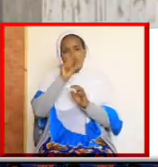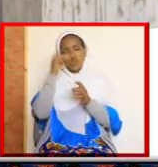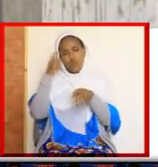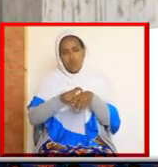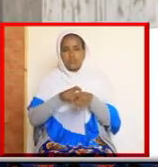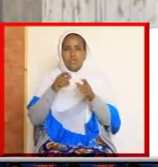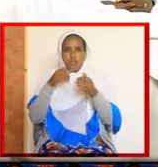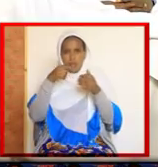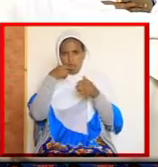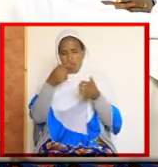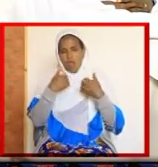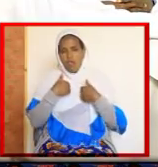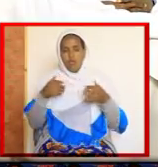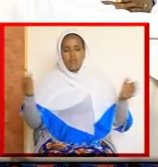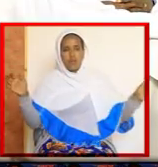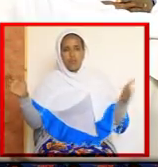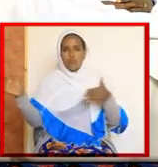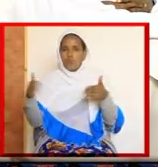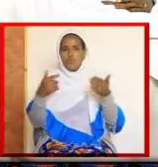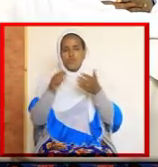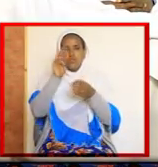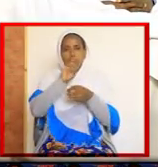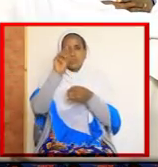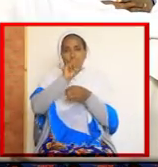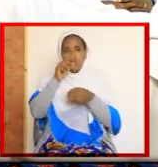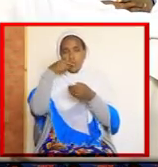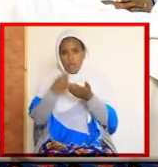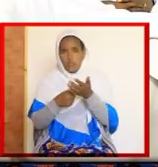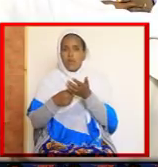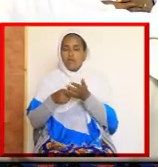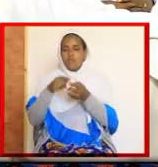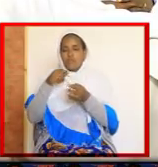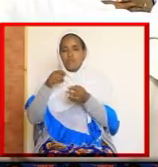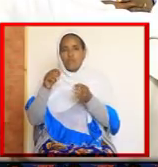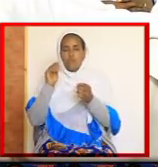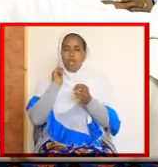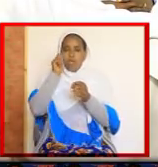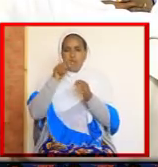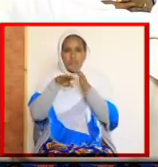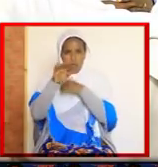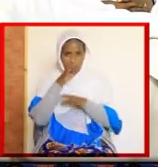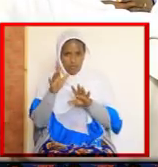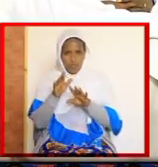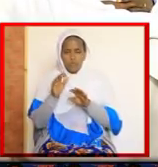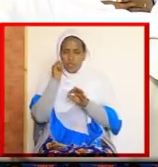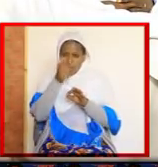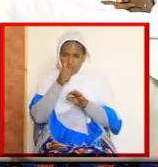ዘወትር ማሌት ሲቆም በከበሮ የሚመታበት ቀን ስቡህ ከተባለ ማሌት ከተቆመ ስቡህ ሳይባል ማሌት